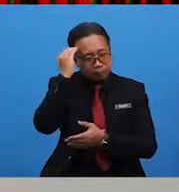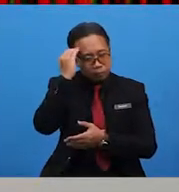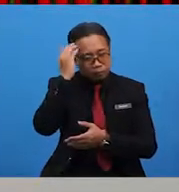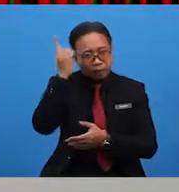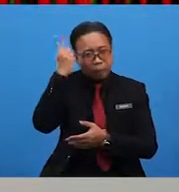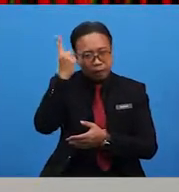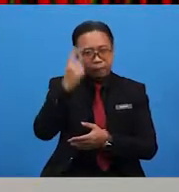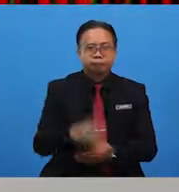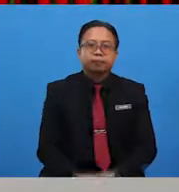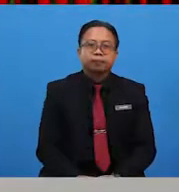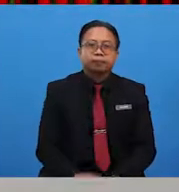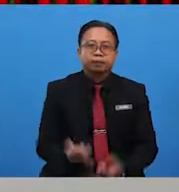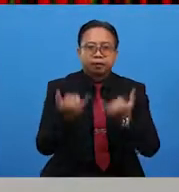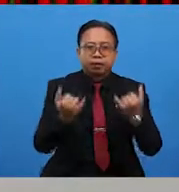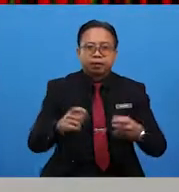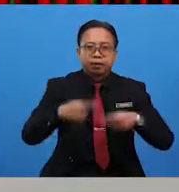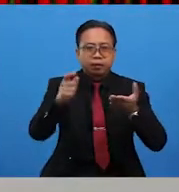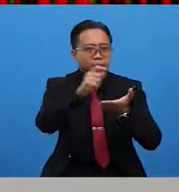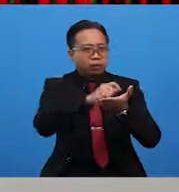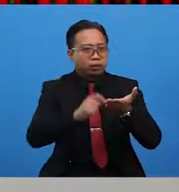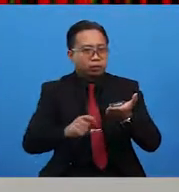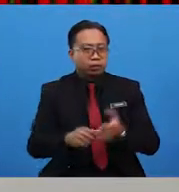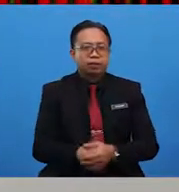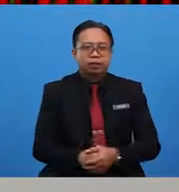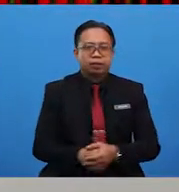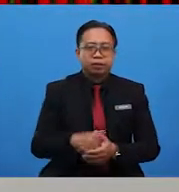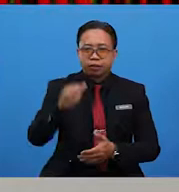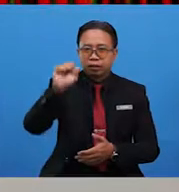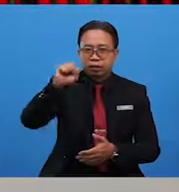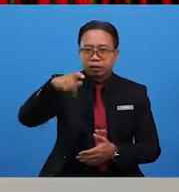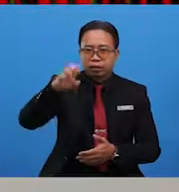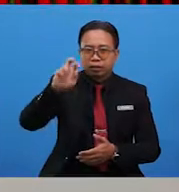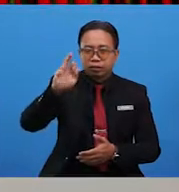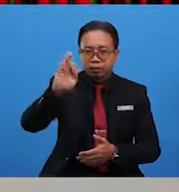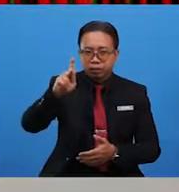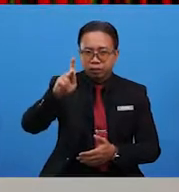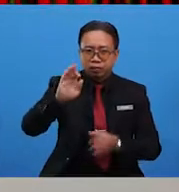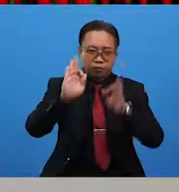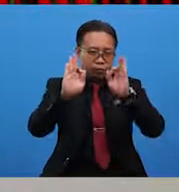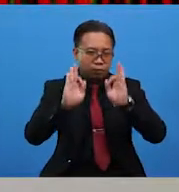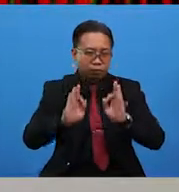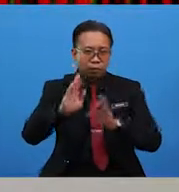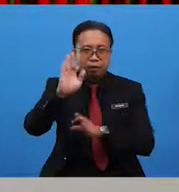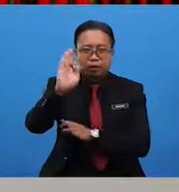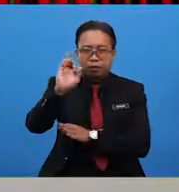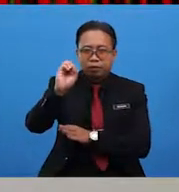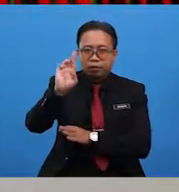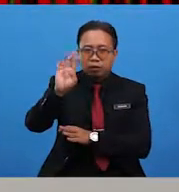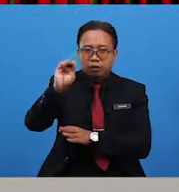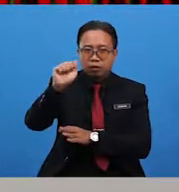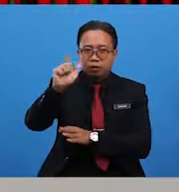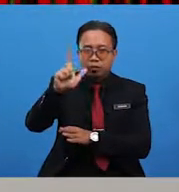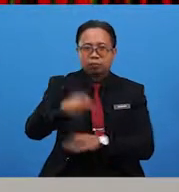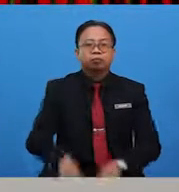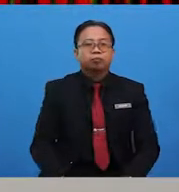kebagian penulisan penentuan pendekatan aspek formal pula penulisan di bagian ini pelajar